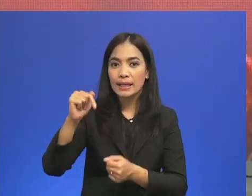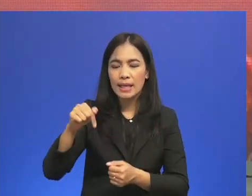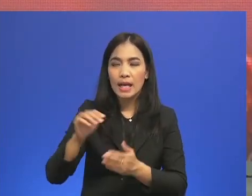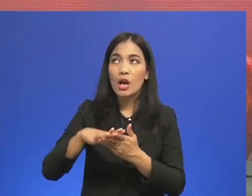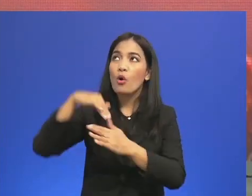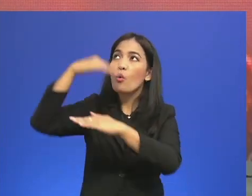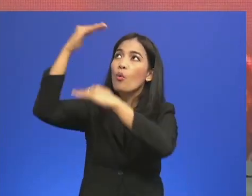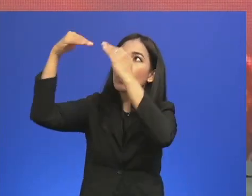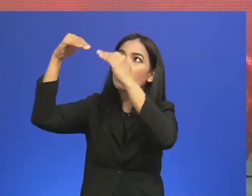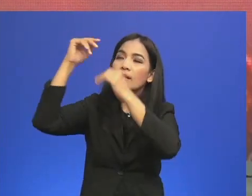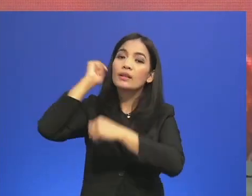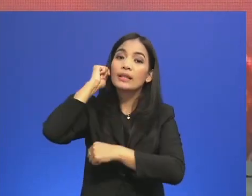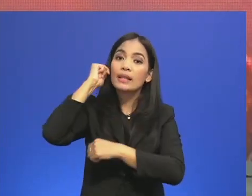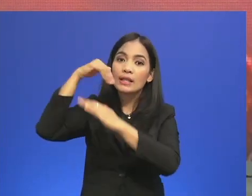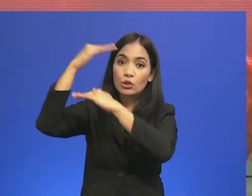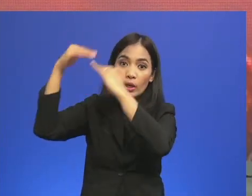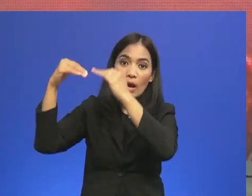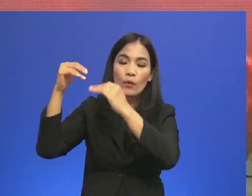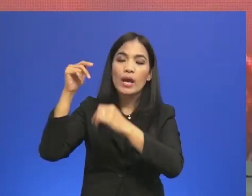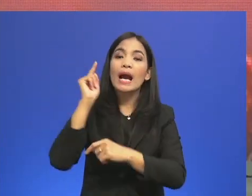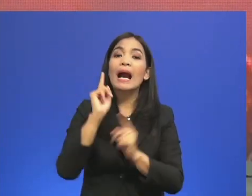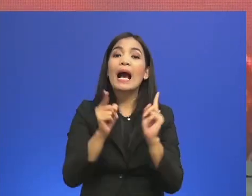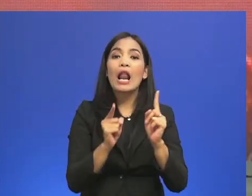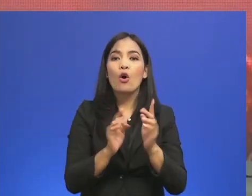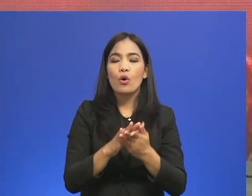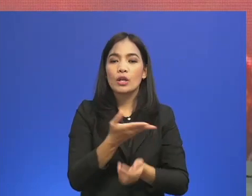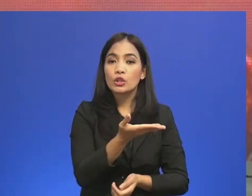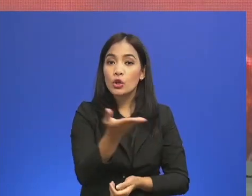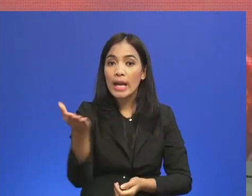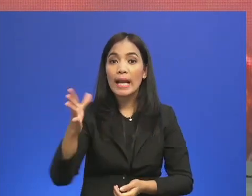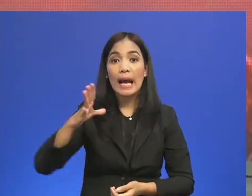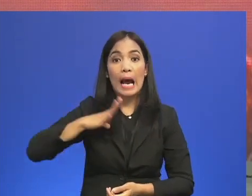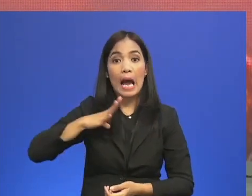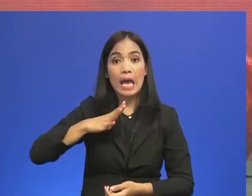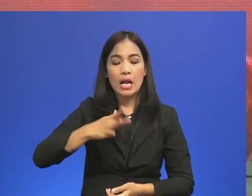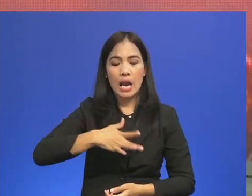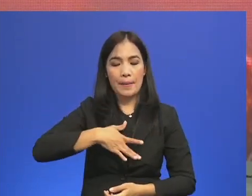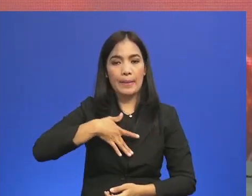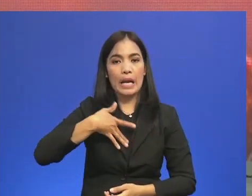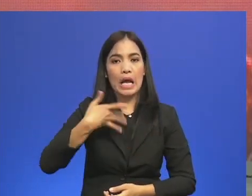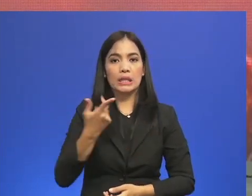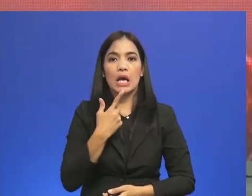surgawi, ya, kalau saudara kaya lalu saudara